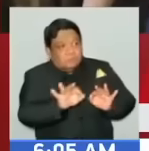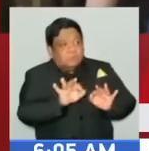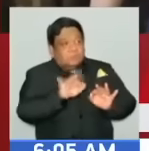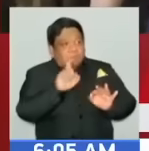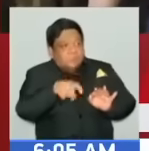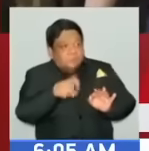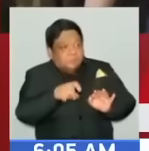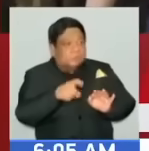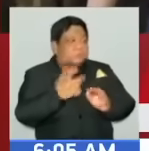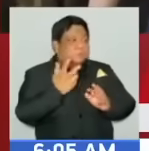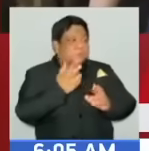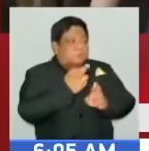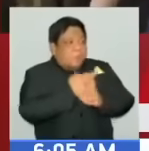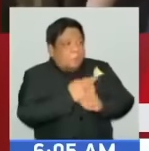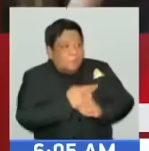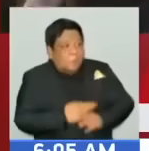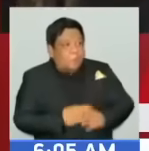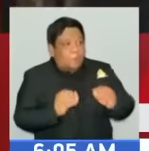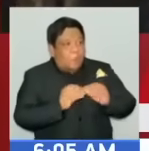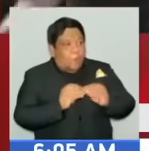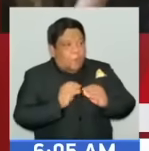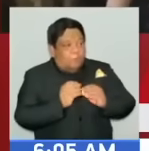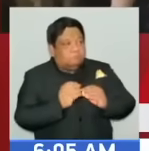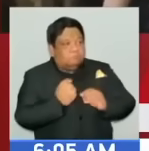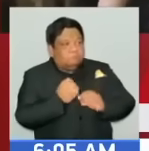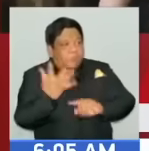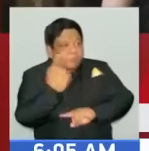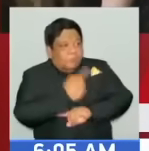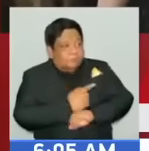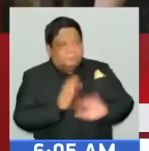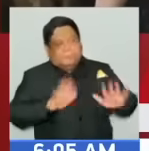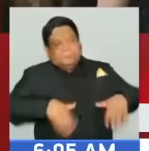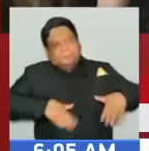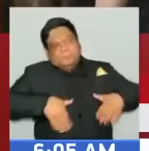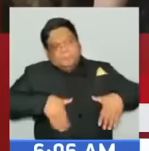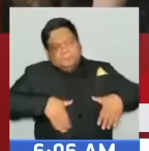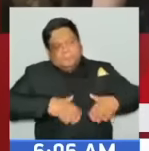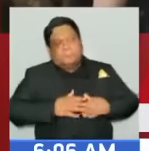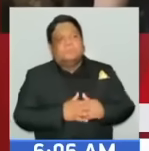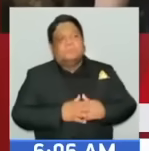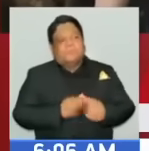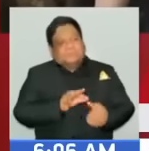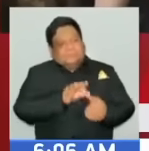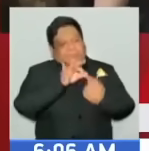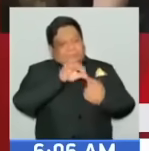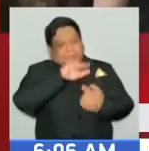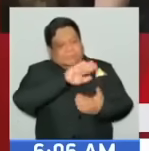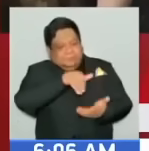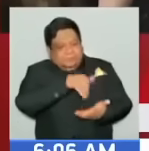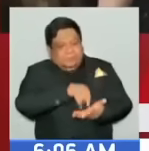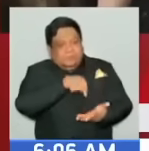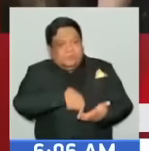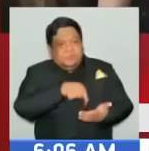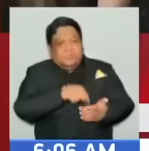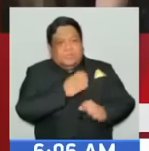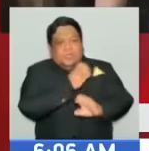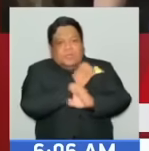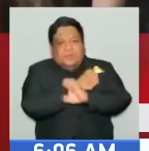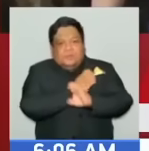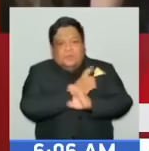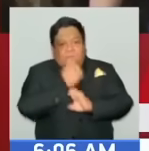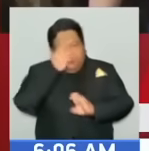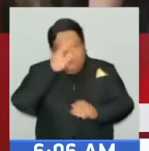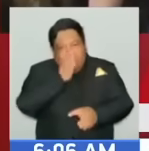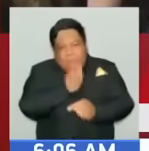ating EDSA. No? Mm-hmm. Particularly dito sa apektadong area ng EDSA bus carousel. Ito ay nakaschedule hanggang